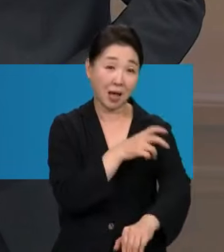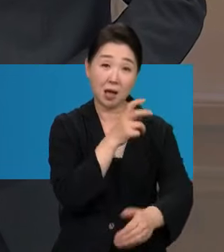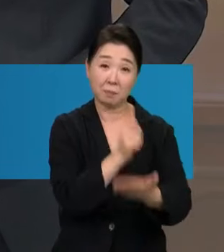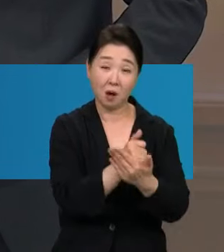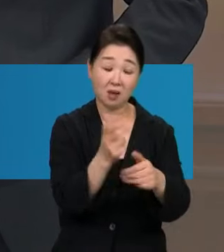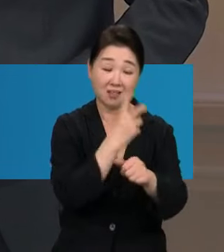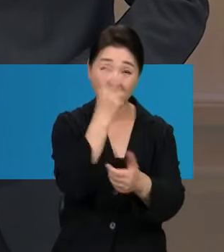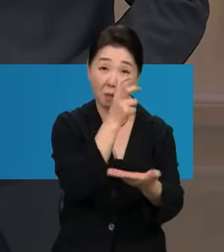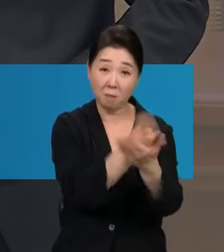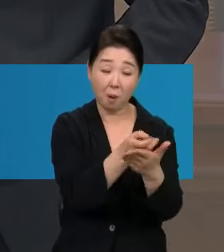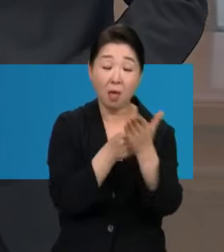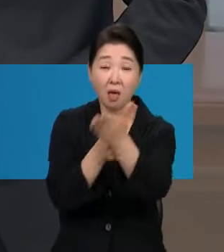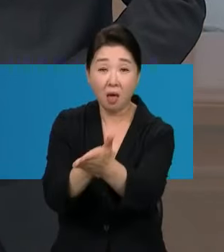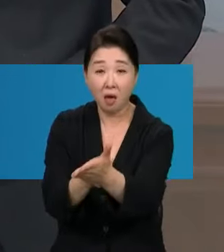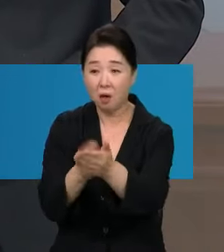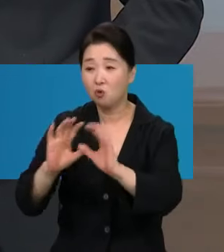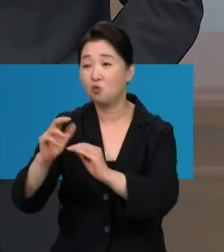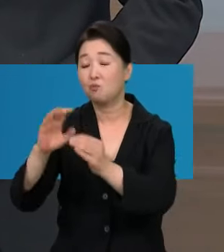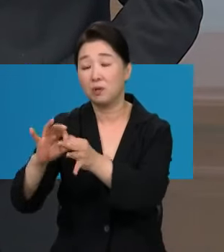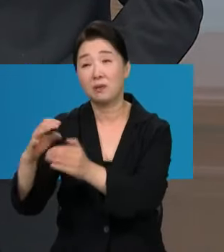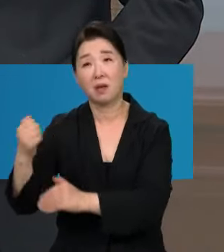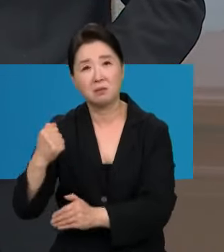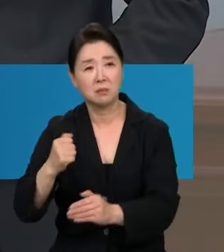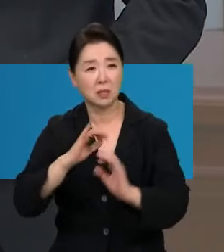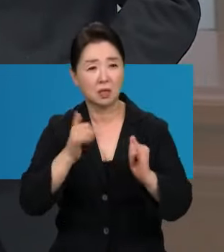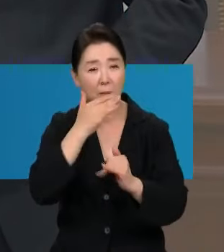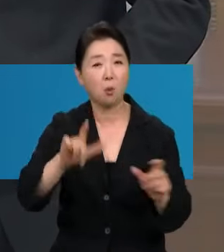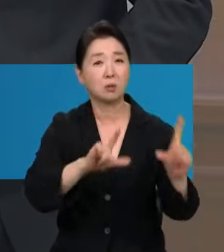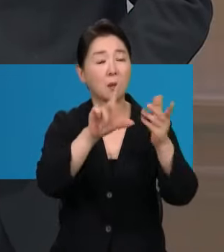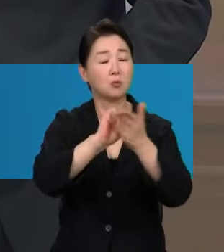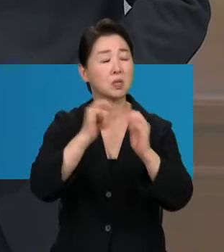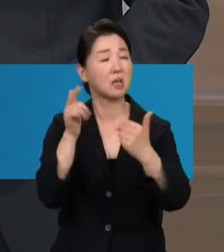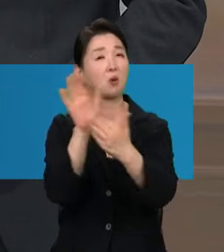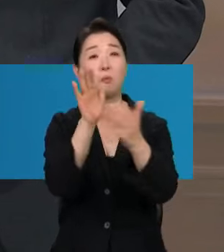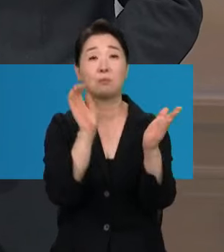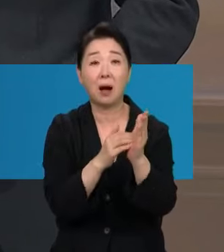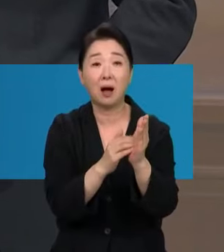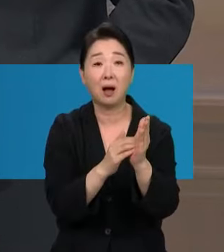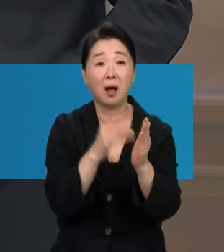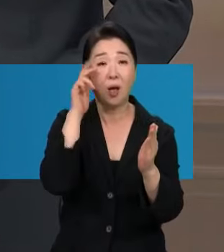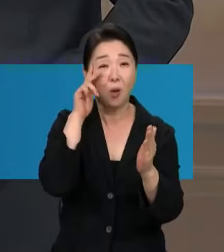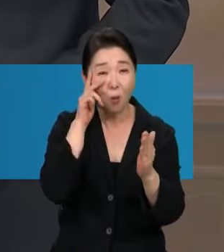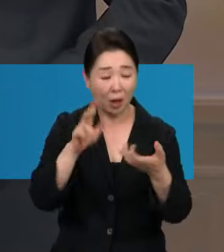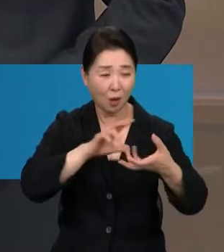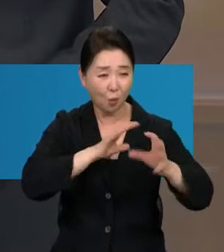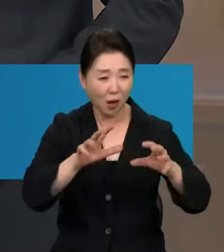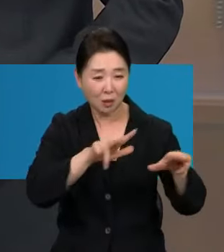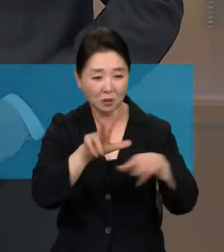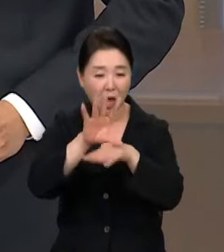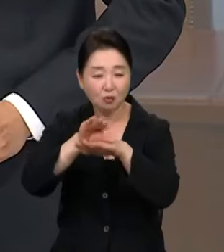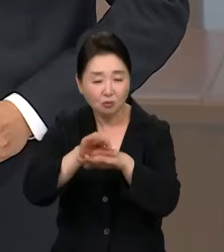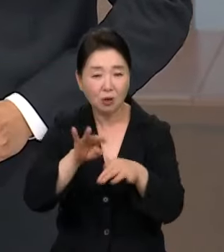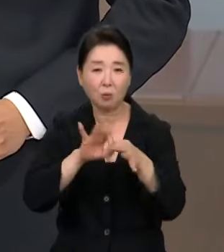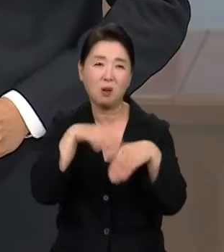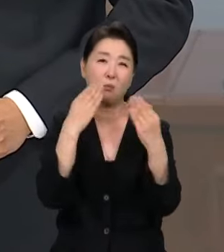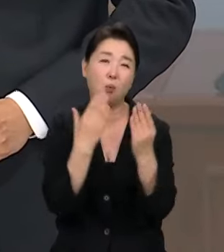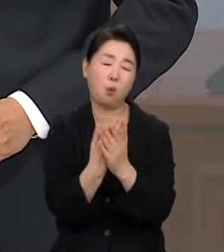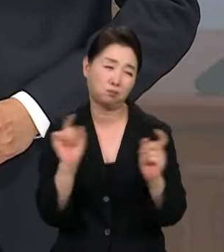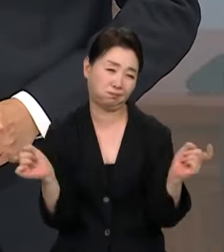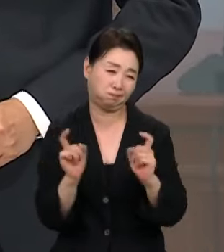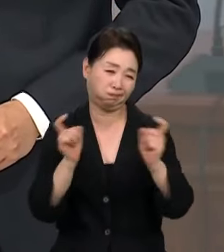논의하자고 요구했지만 국민의힘은 민생 현안이 아니라며 거부했고 회담 생중계를 놓고도 공방을 벌였습니다. 하혜빈 기자가